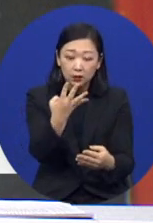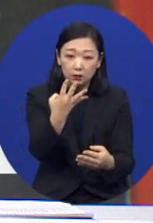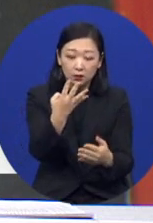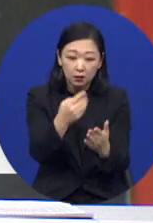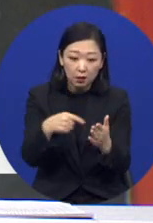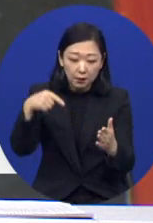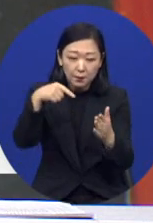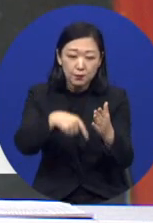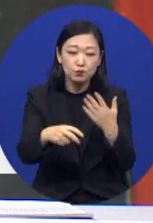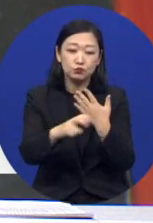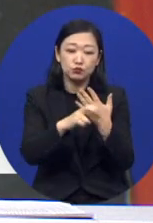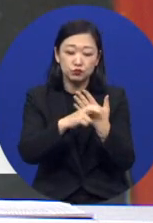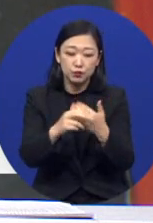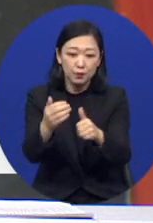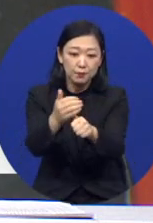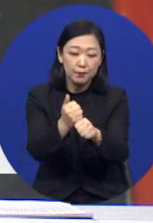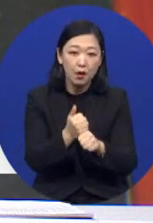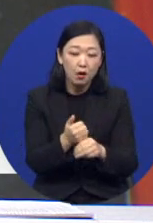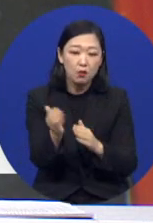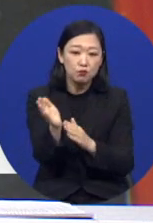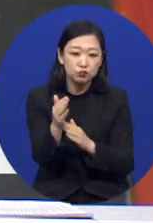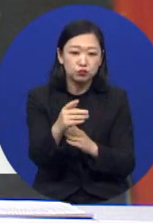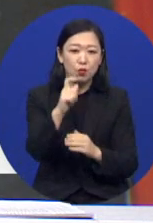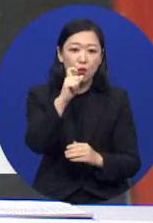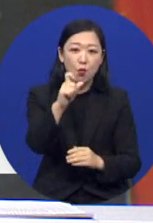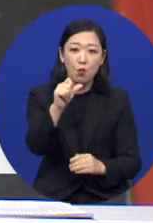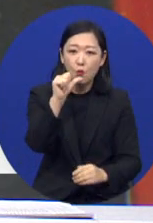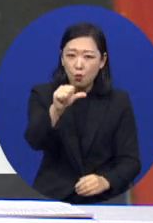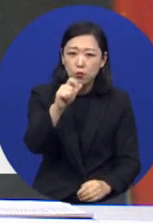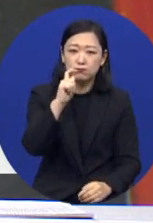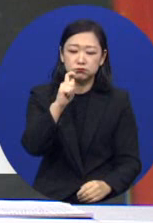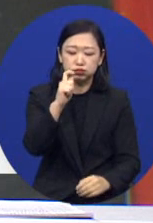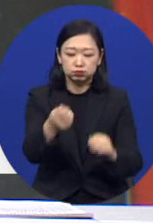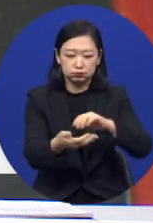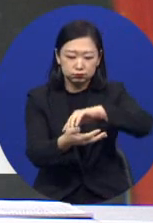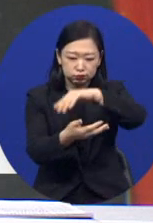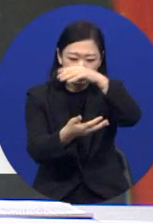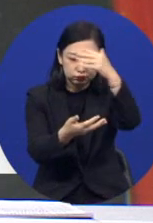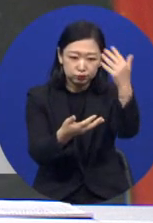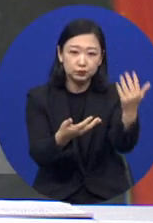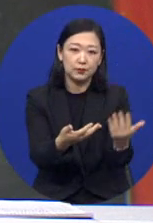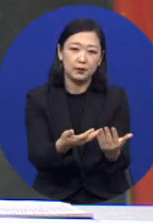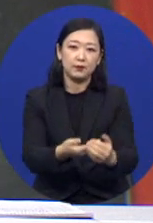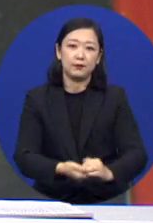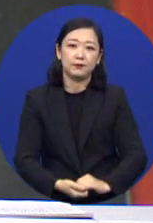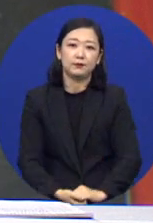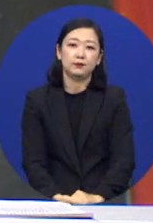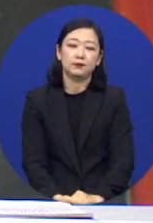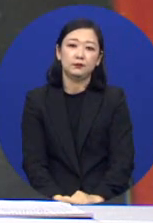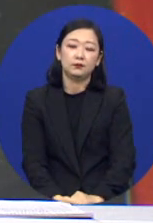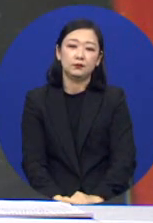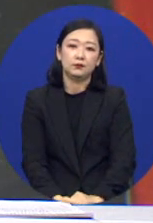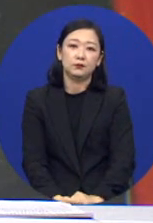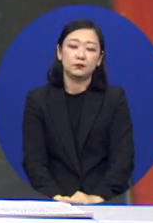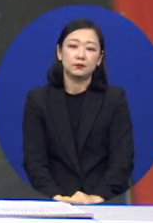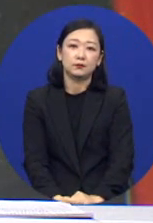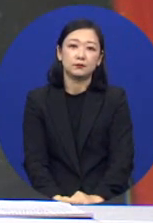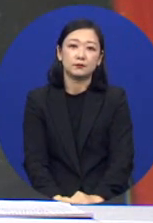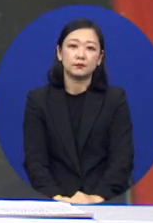4개에서만 불법 조업으로 잡은 물고기 5톤이 이 산더미처럼 쏟아져 나왔습니다. 김찬영 기자입니다.